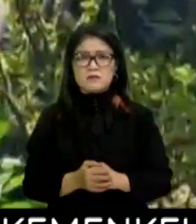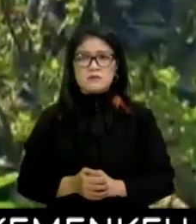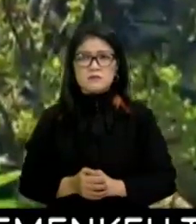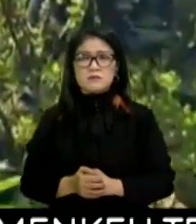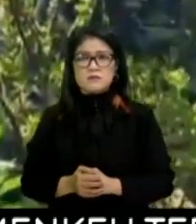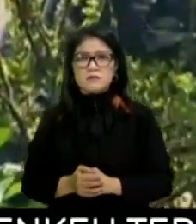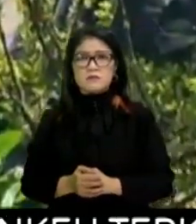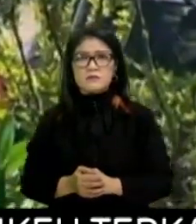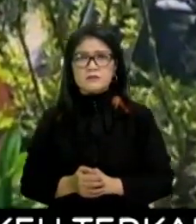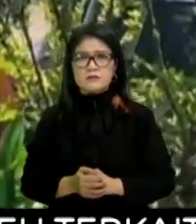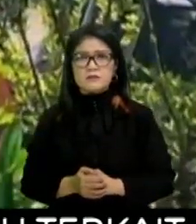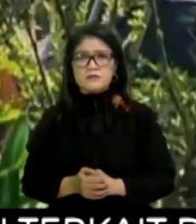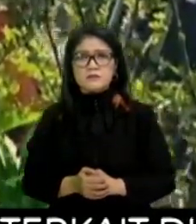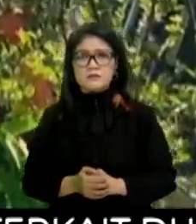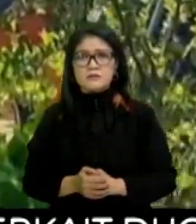hai hai